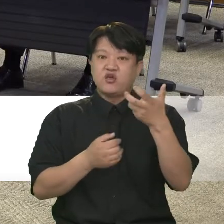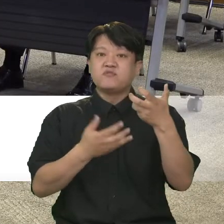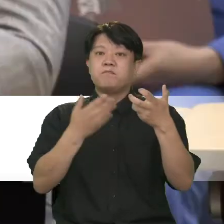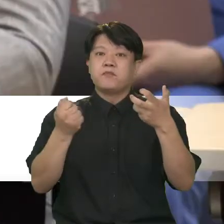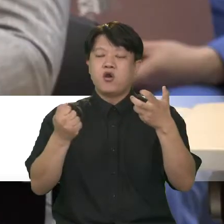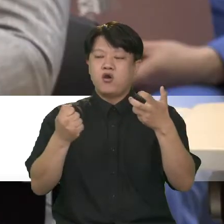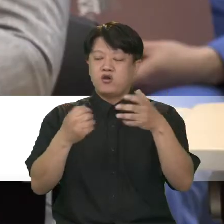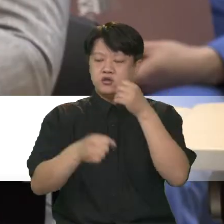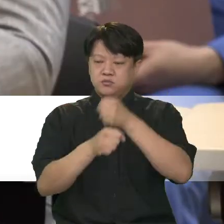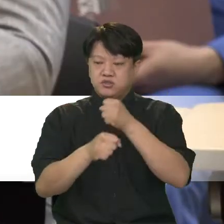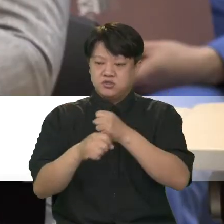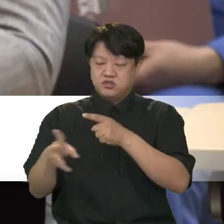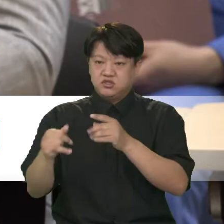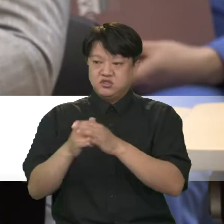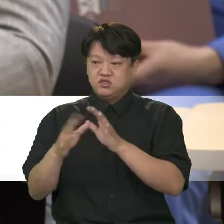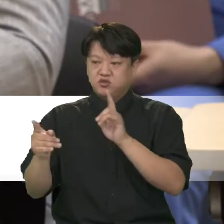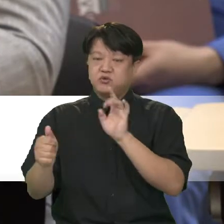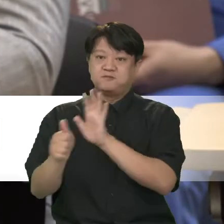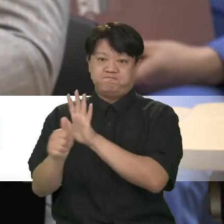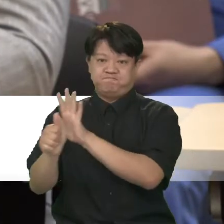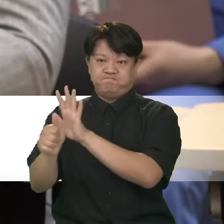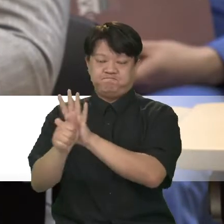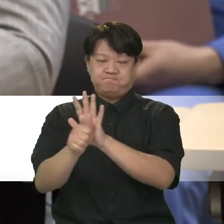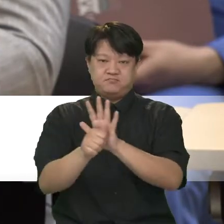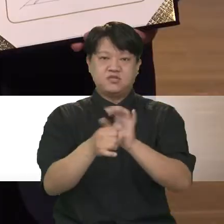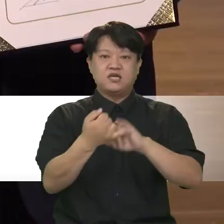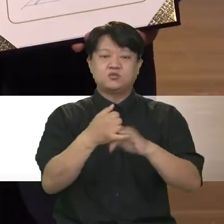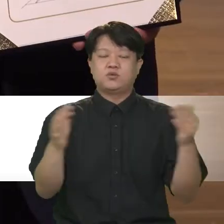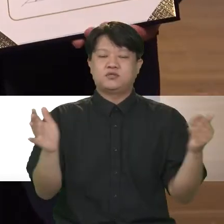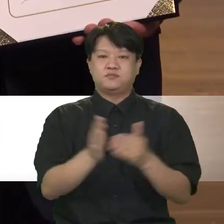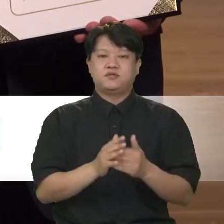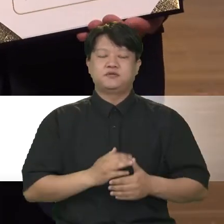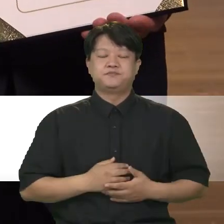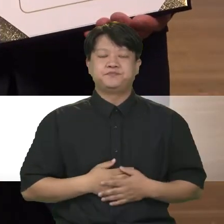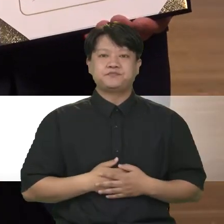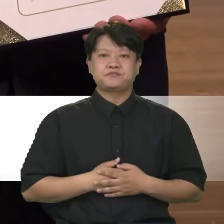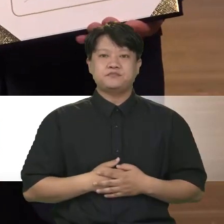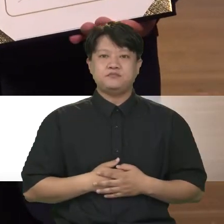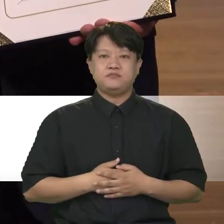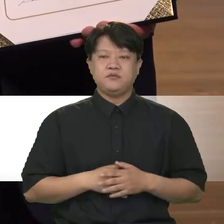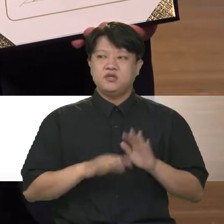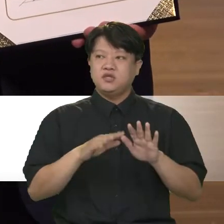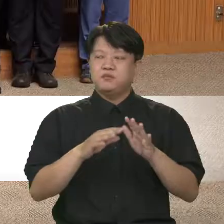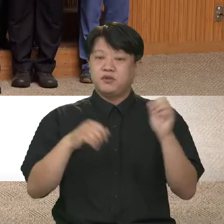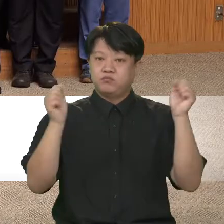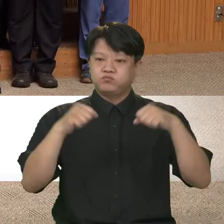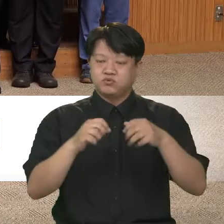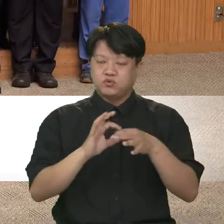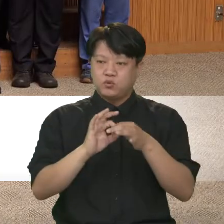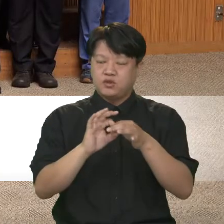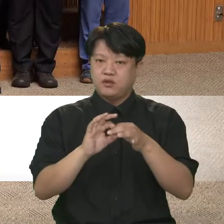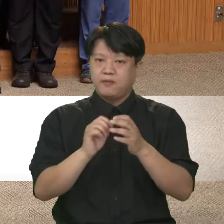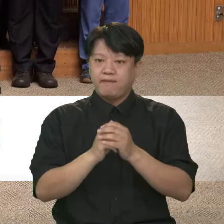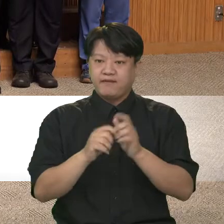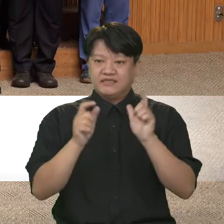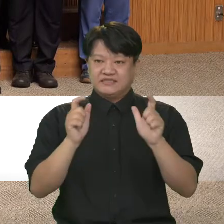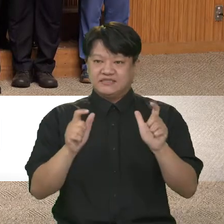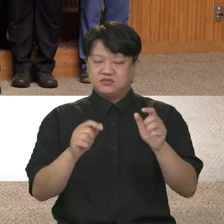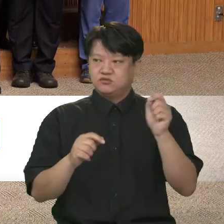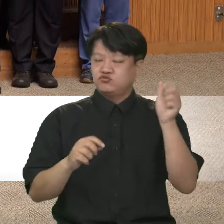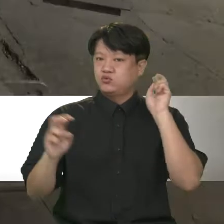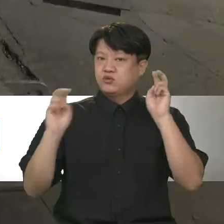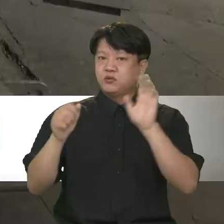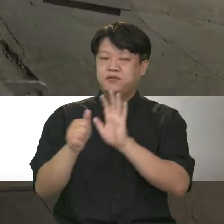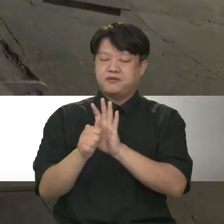제조 혁신 추진단을 구성 하는 등 적극적인 지원을 약속했습니다 이번 업무협약 체결을 계기로 지역